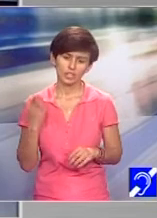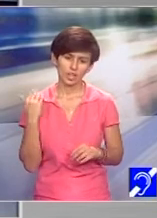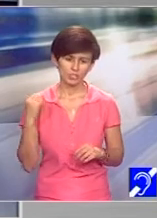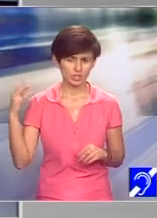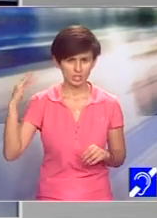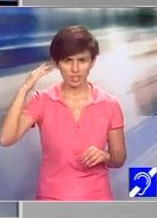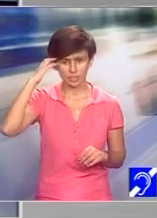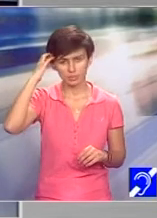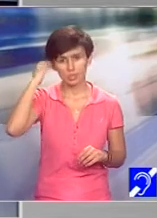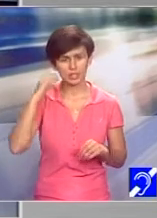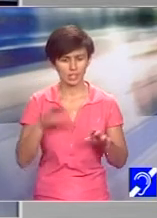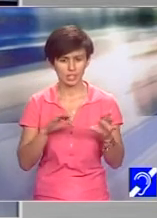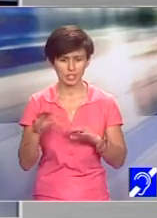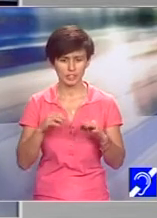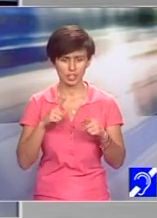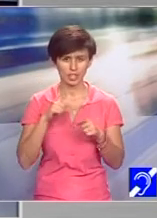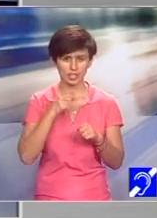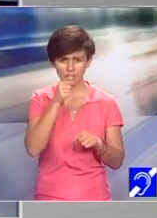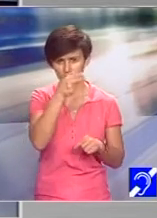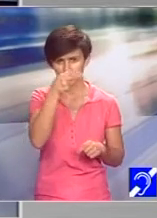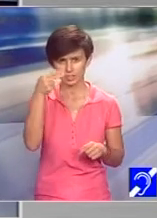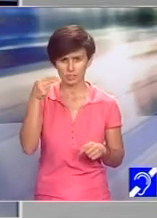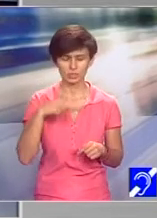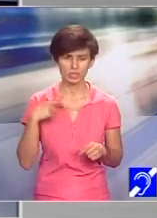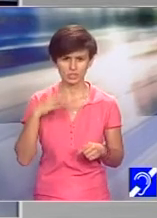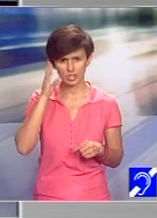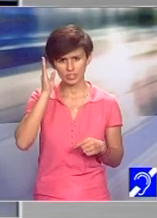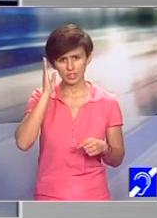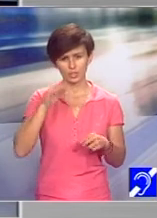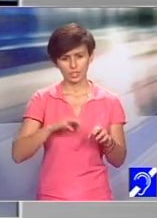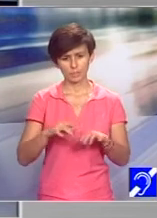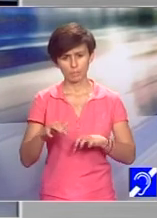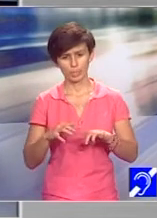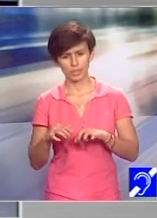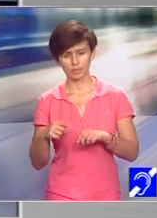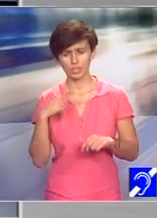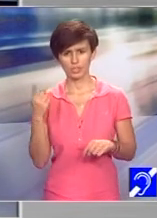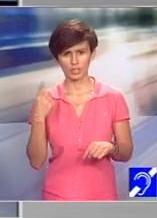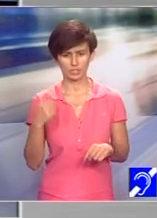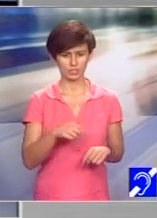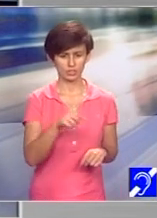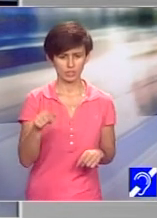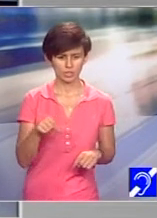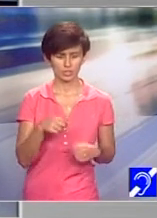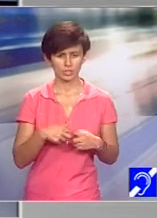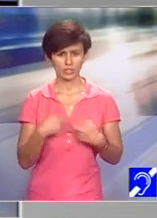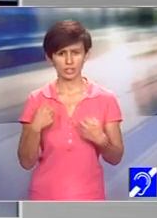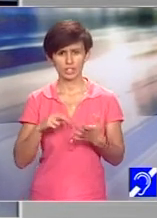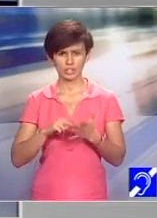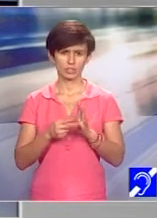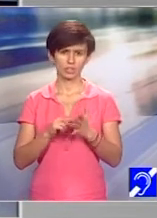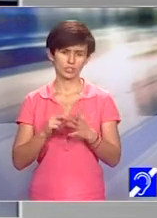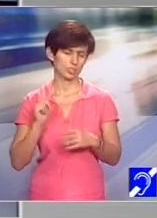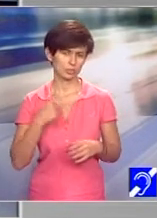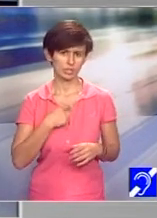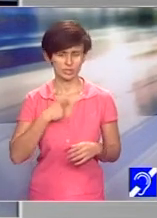inspirată alegerea titlului. Ei sunt viitorii programatori ai orașelor noastre. Fără tehnologie nimeni nu-și mai poate